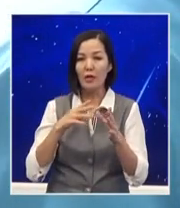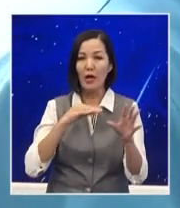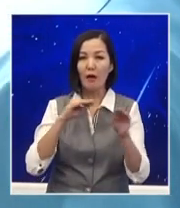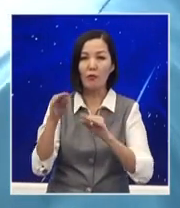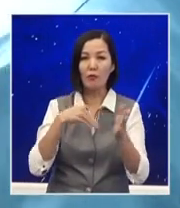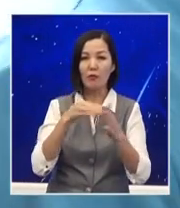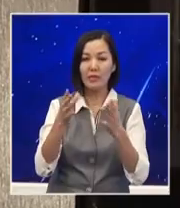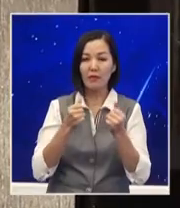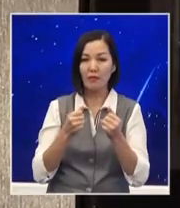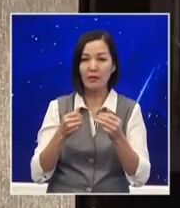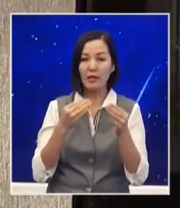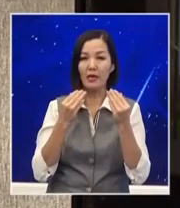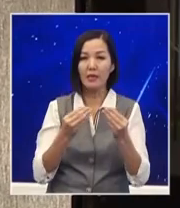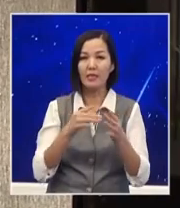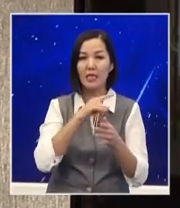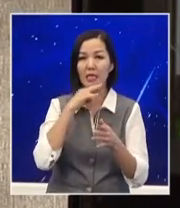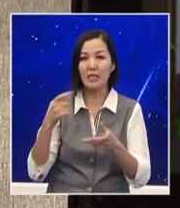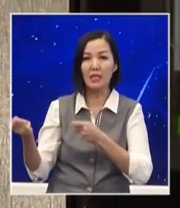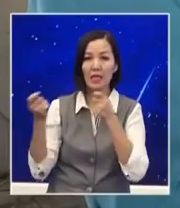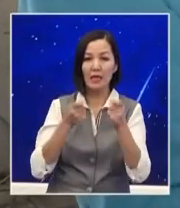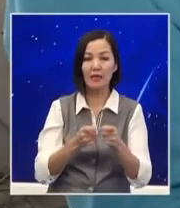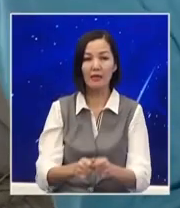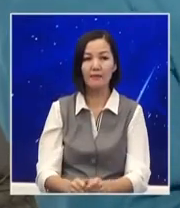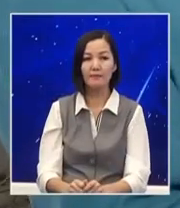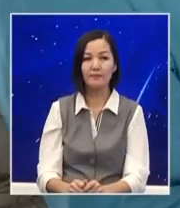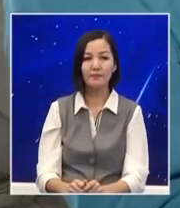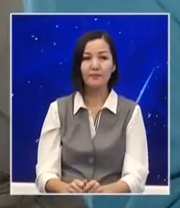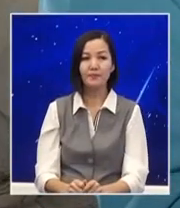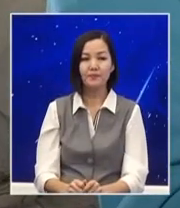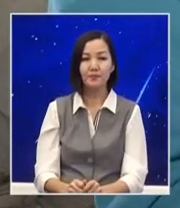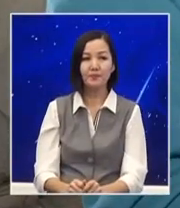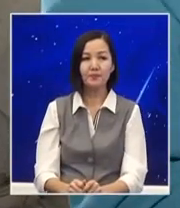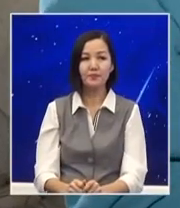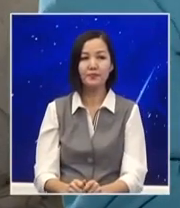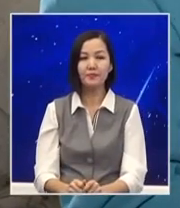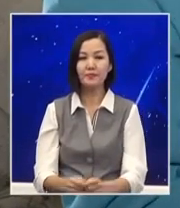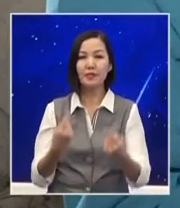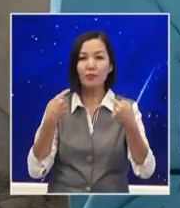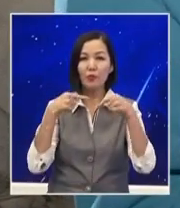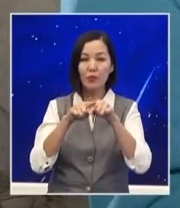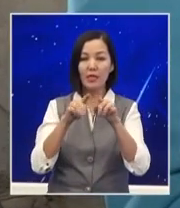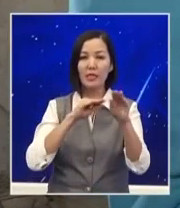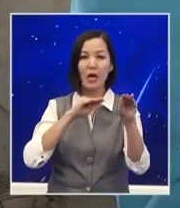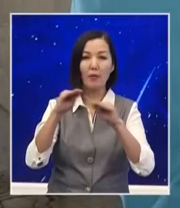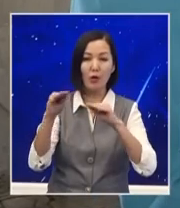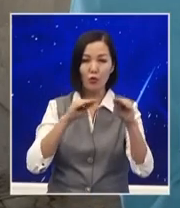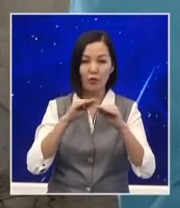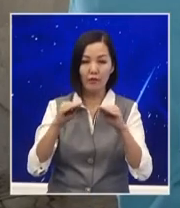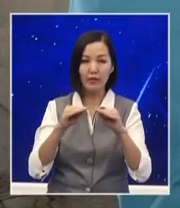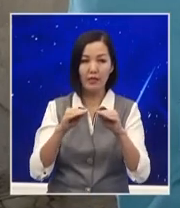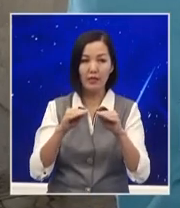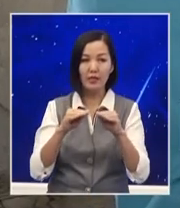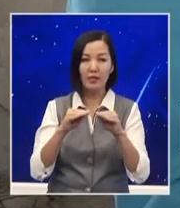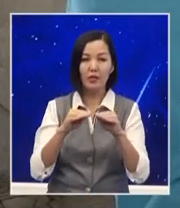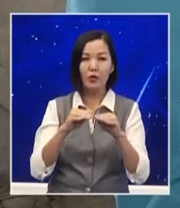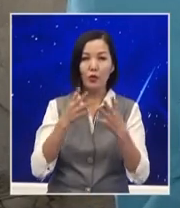алынды. Арнайы қондырғылар Ресей елінен әкелінген. Бұл домино техникасы бұл өнімнің